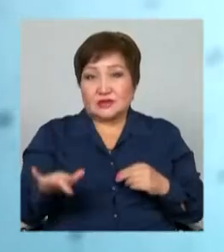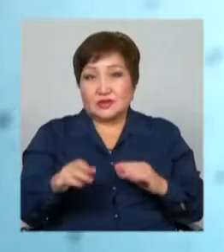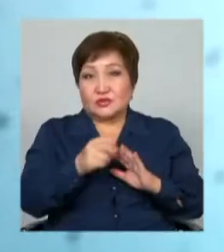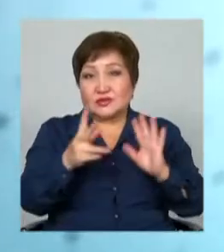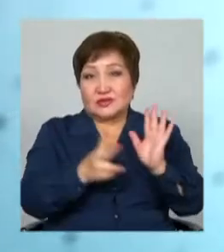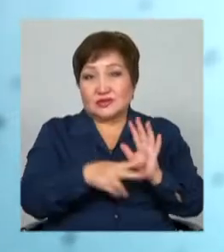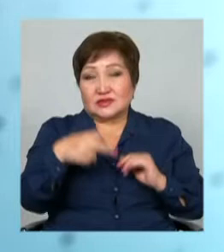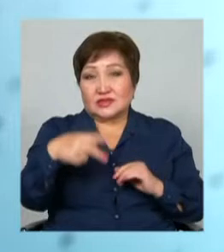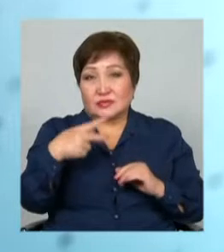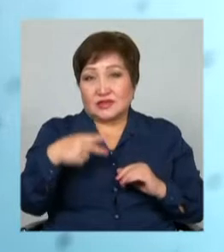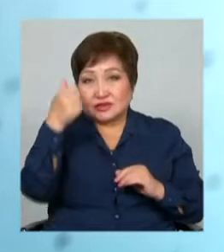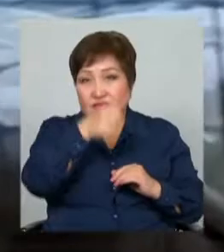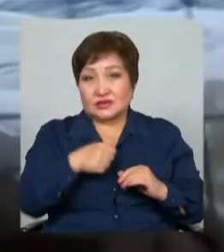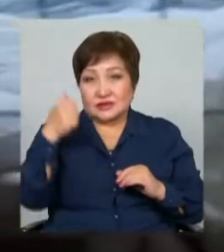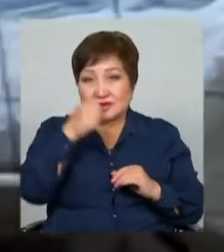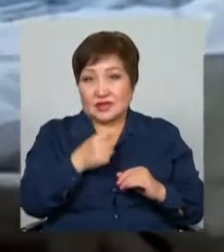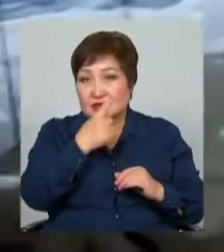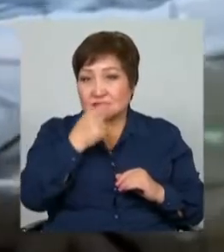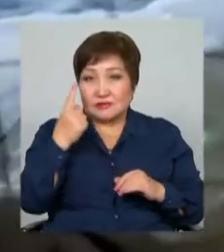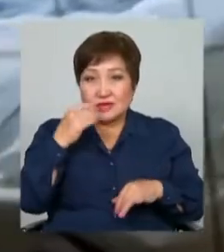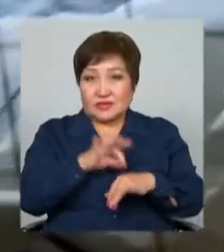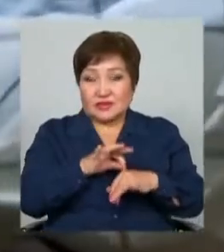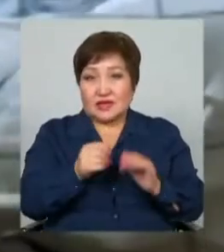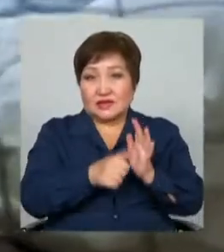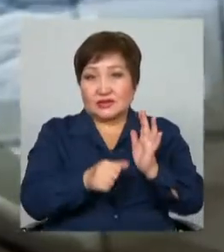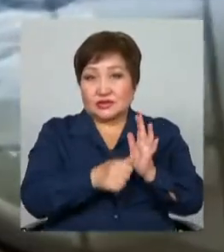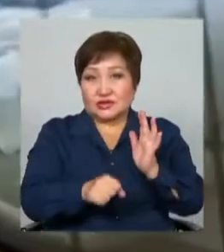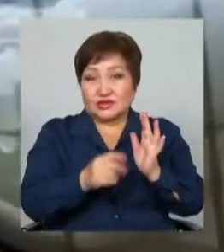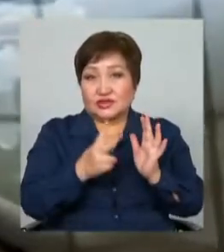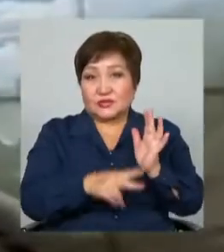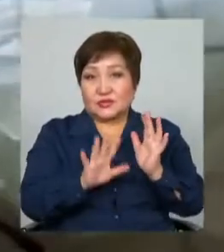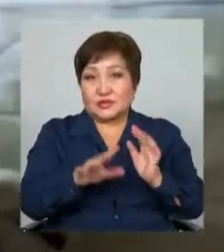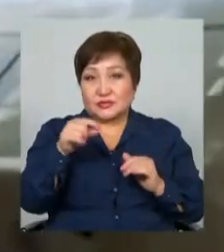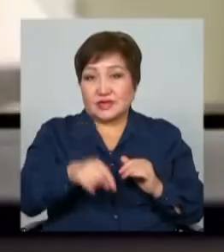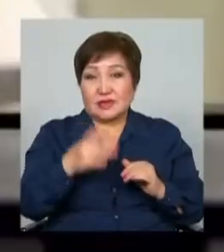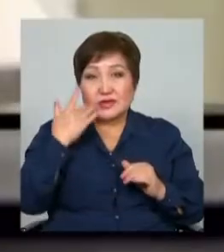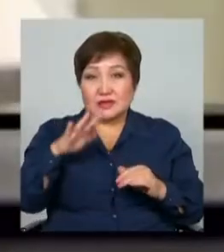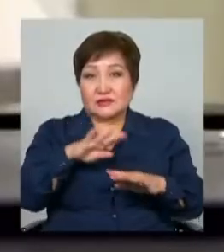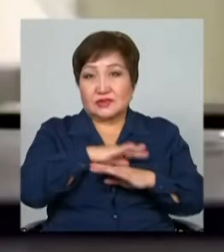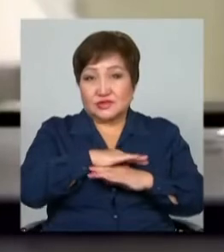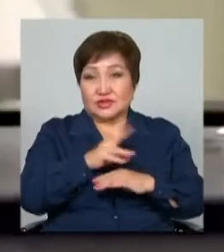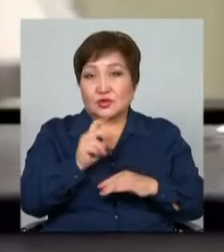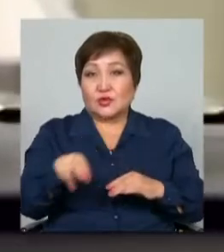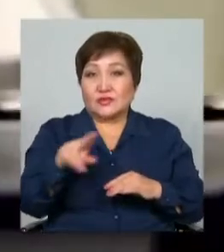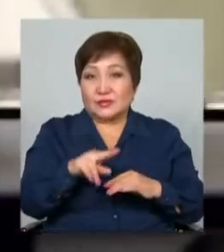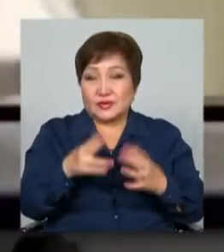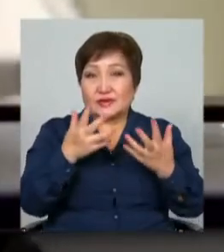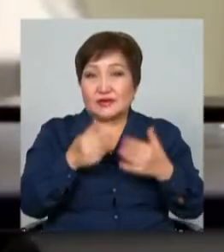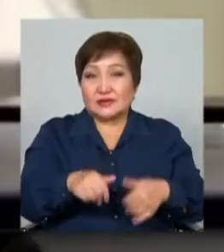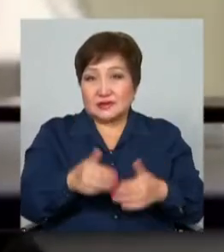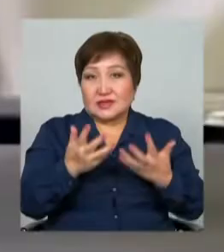1918-20 жылдары испан дертінен 675 мың американдық қайтыс болса, ковидтен құрбан болғандар саны соңғы ақпарға